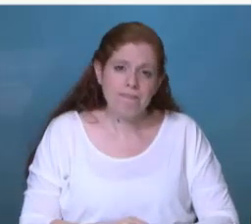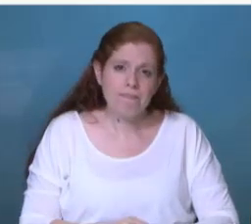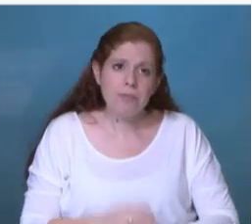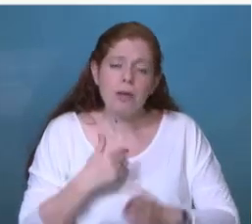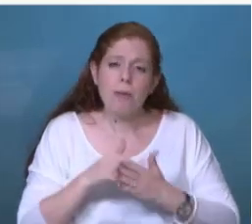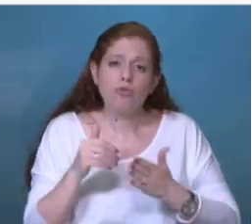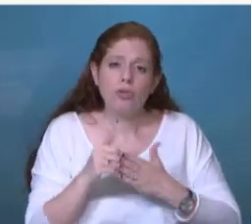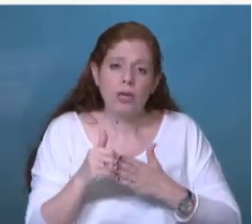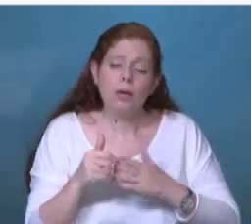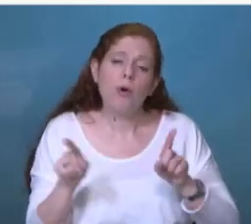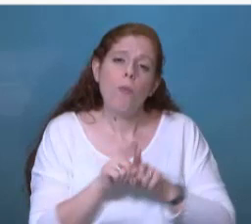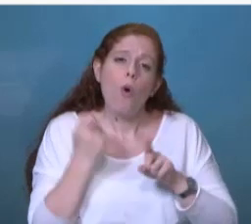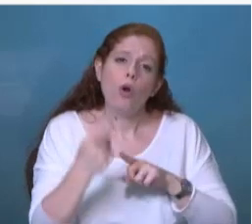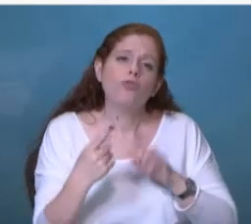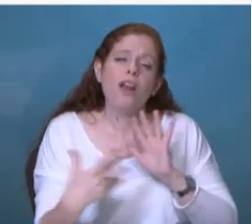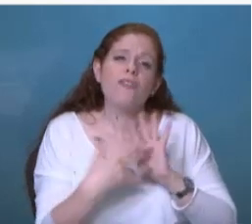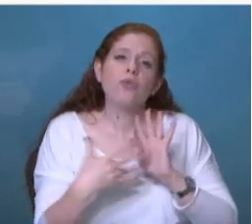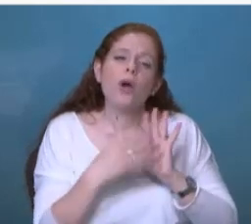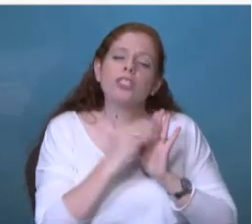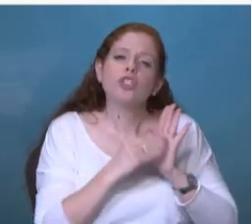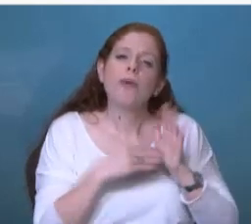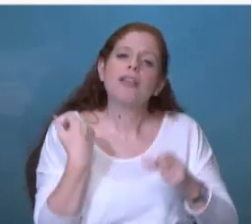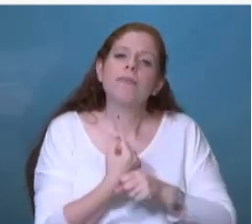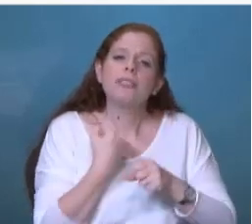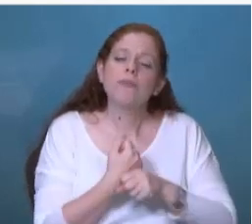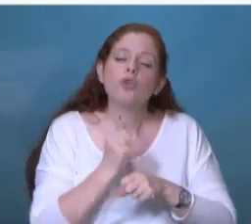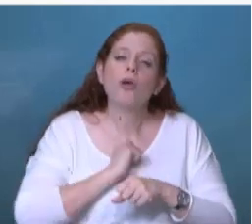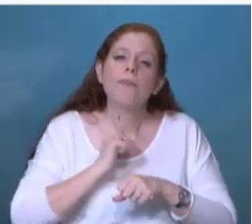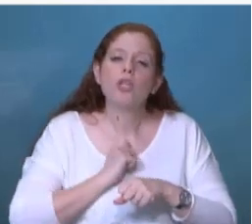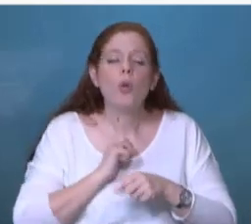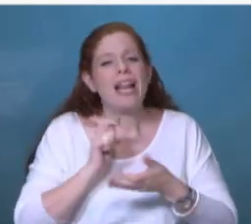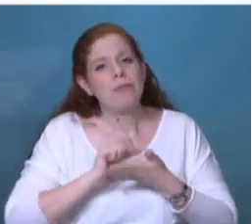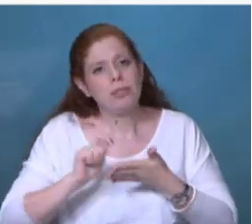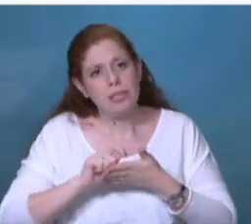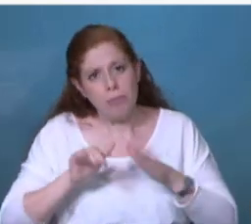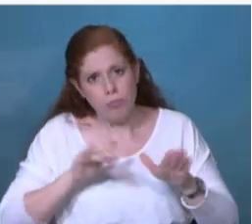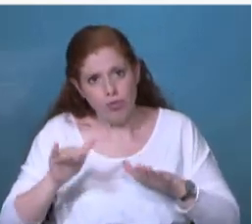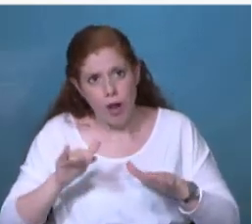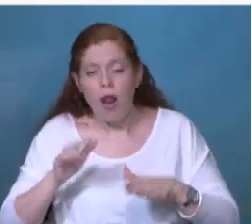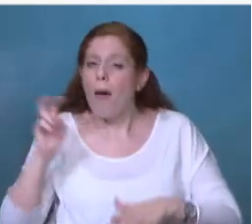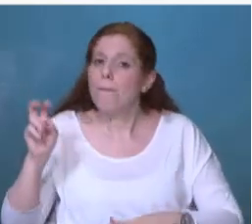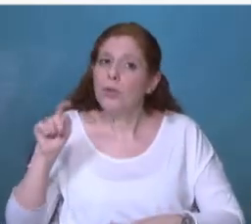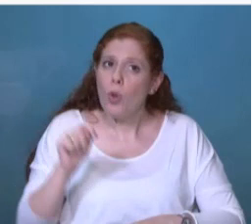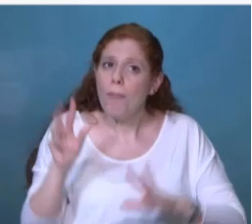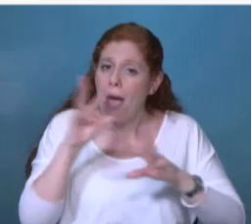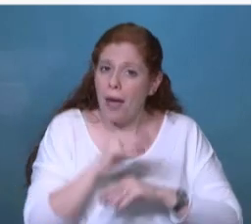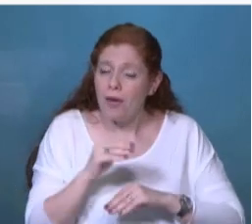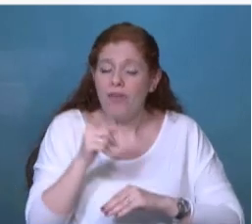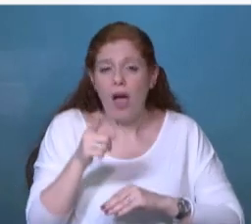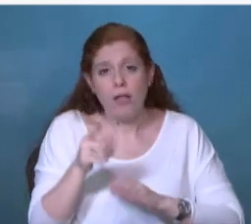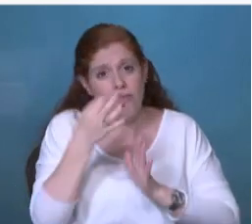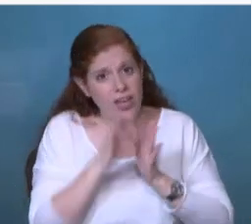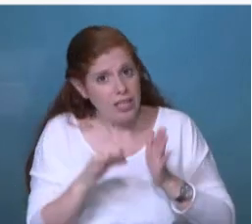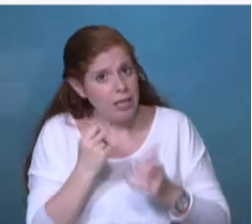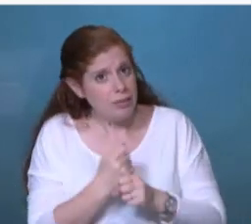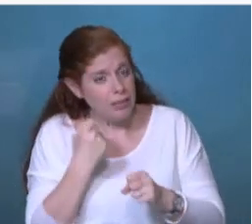ממשיכים כבכל שבוע לבדוק את רשימת המשימות שימתינו למשרדי הממשלה שתקום. עמית תומר, הערב את פורטת את המשימות של